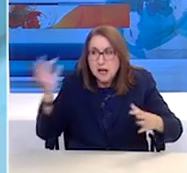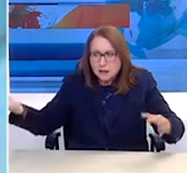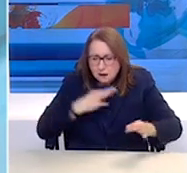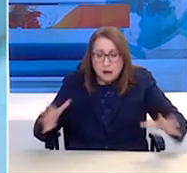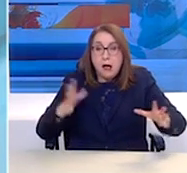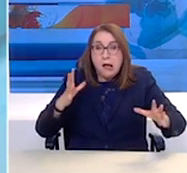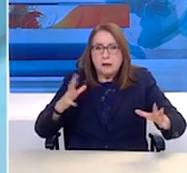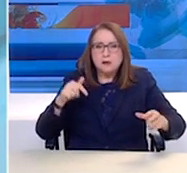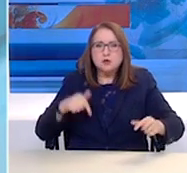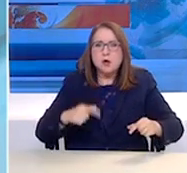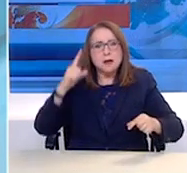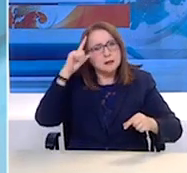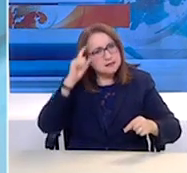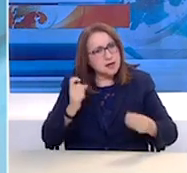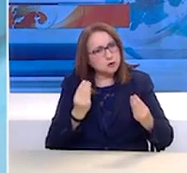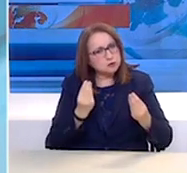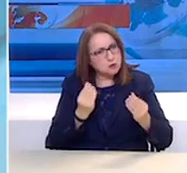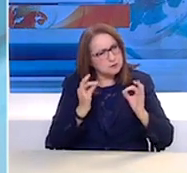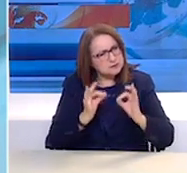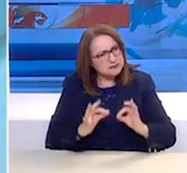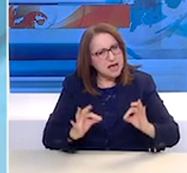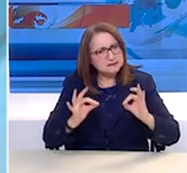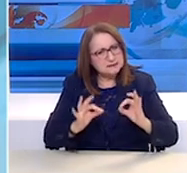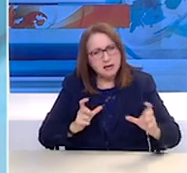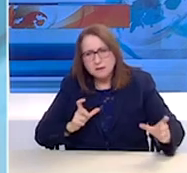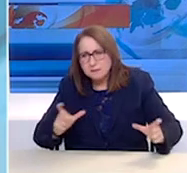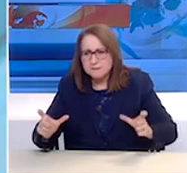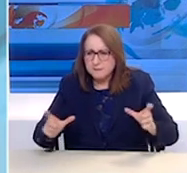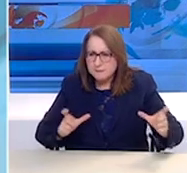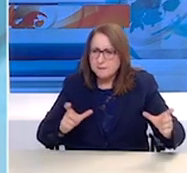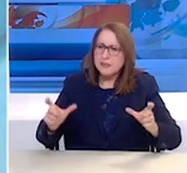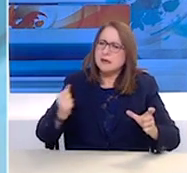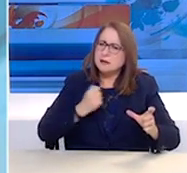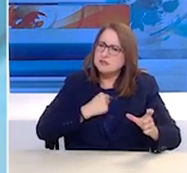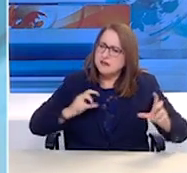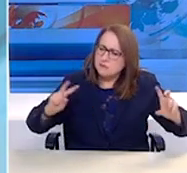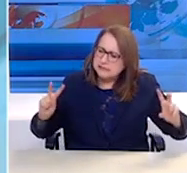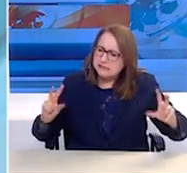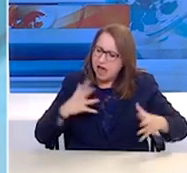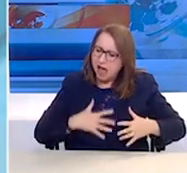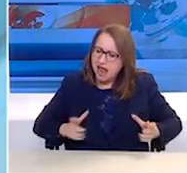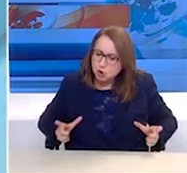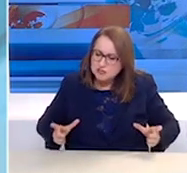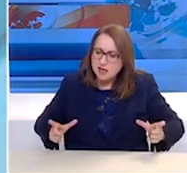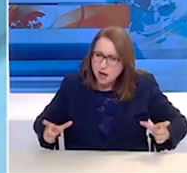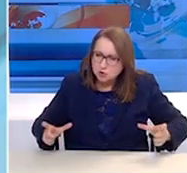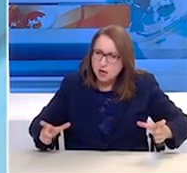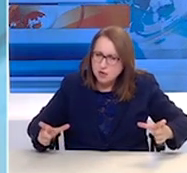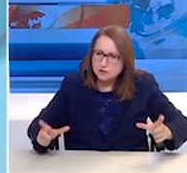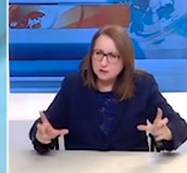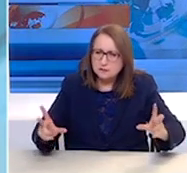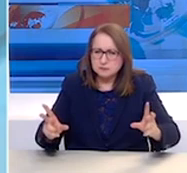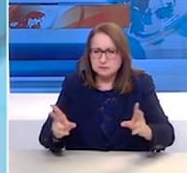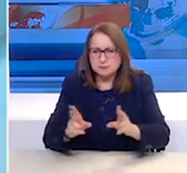θα γίνουν ένας αρκετά σημαντικός αριθμός, τότε νομίζω θα σταματήσει και θα σβήσει και ο ιός. Όπως είδατε όμως, τα μαθηματικές μας εκτιμήσεις μας μιλάνε